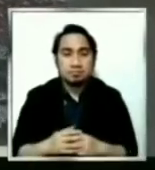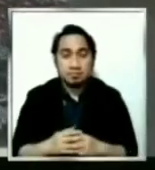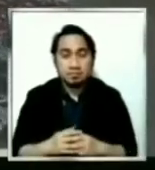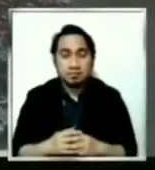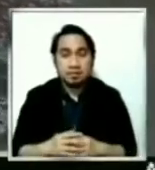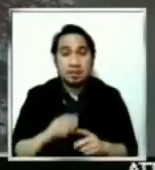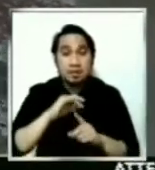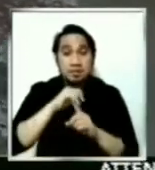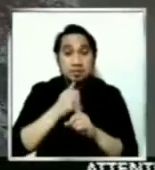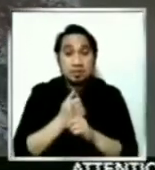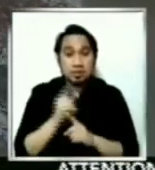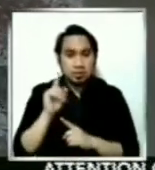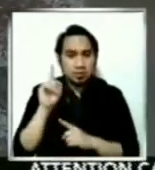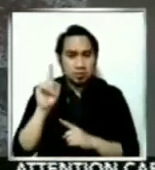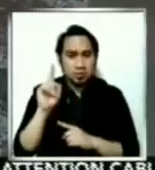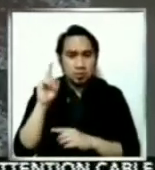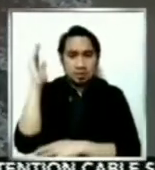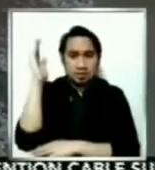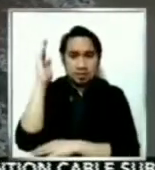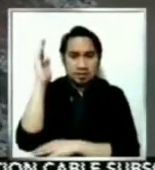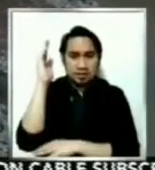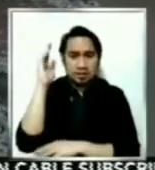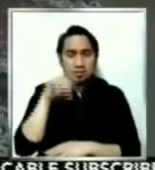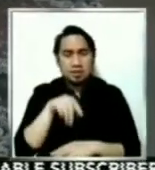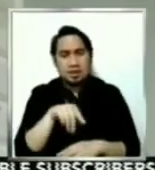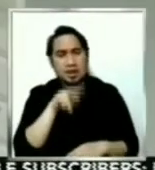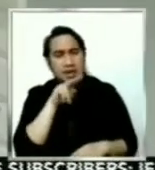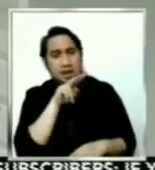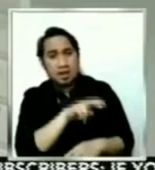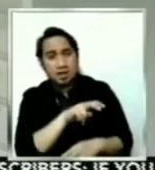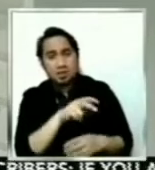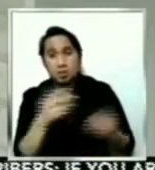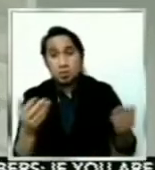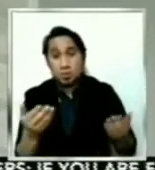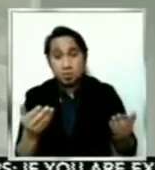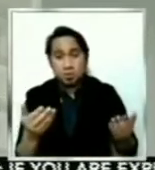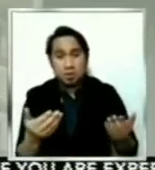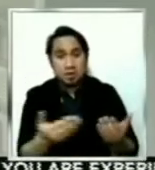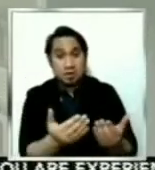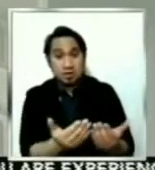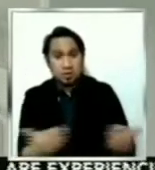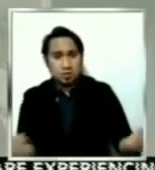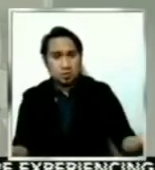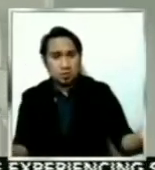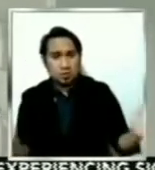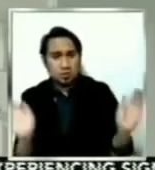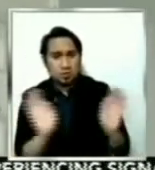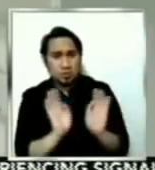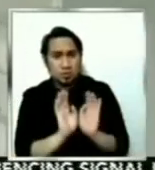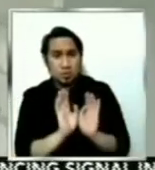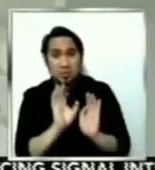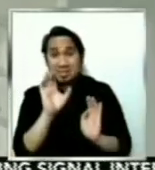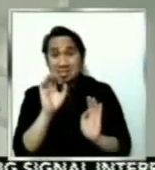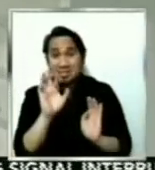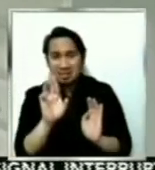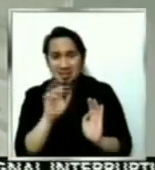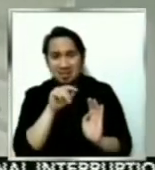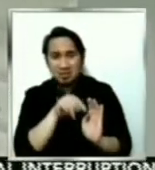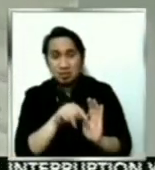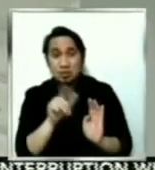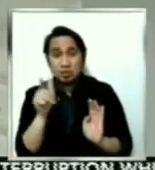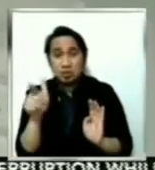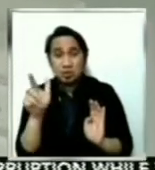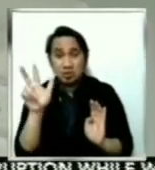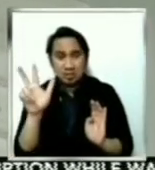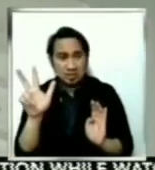January 1 ng tanghali, natagpo ang walang malay sa bathtub ng inupakan niyang kwarto sa isang hotel sa Makati ang 23-anyos na